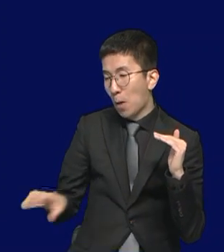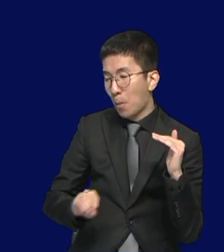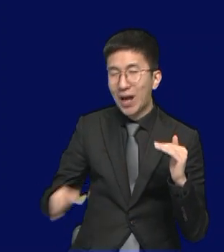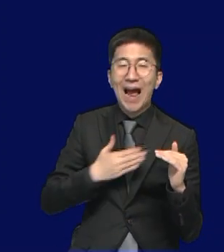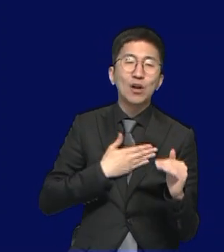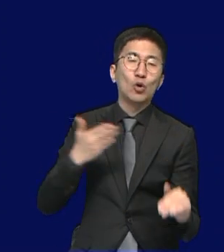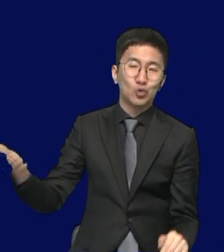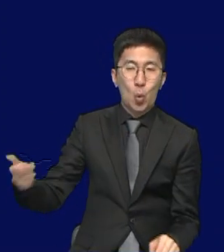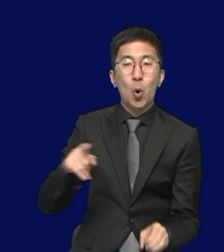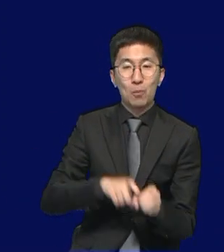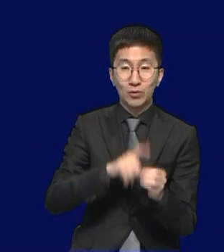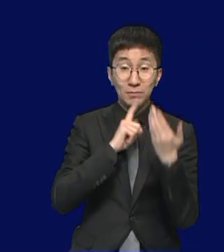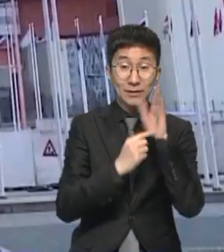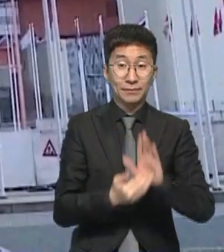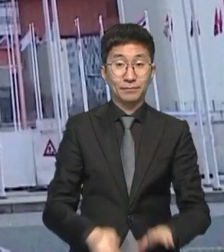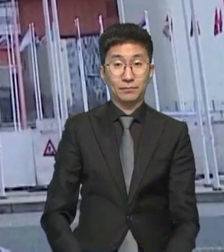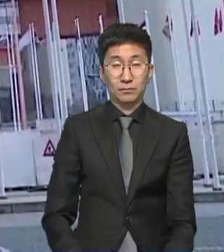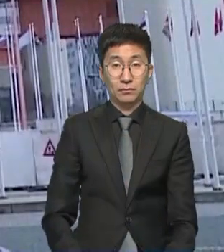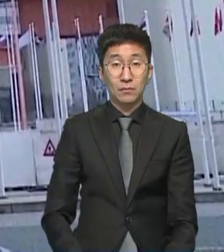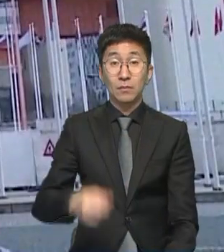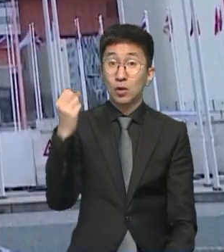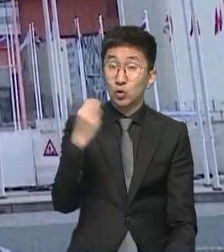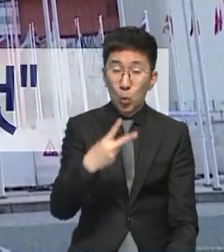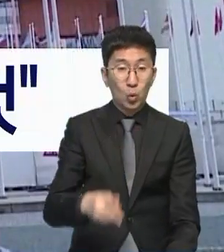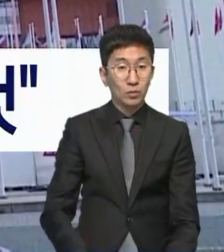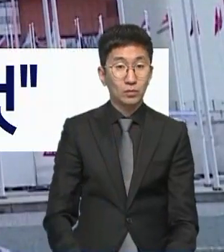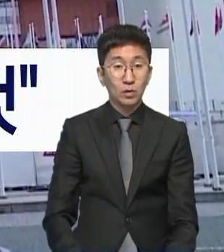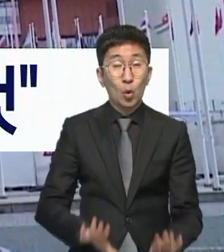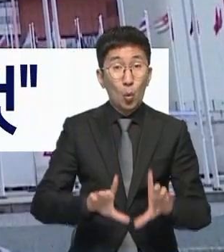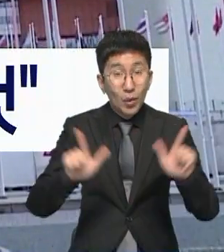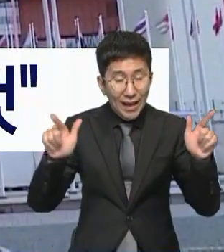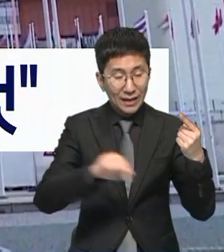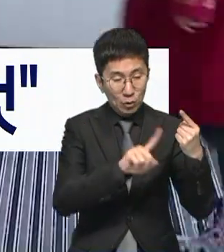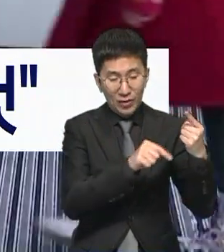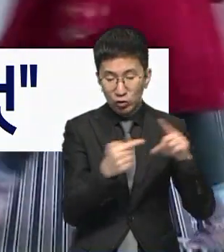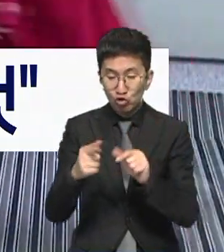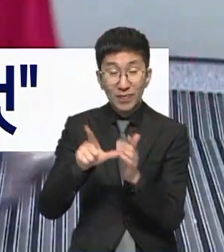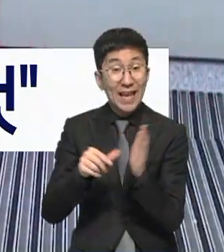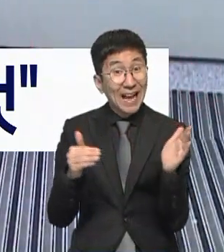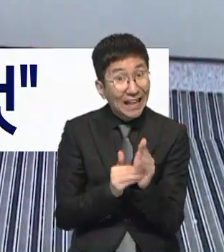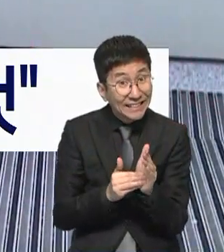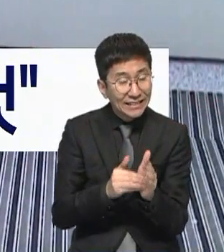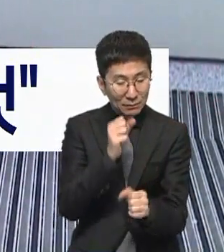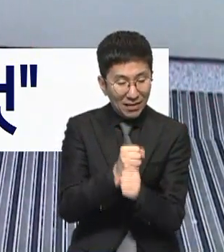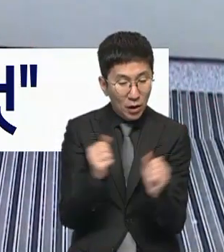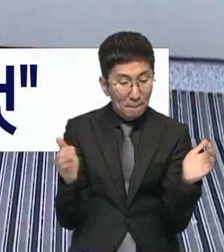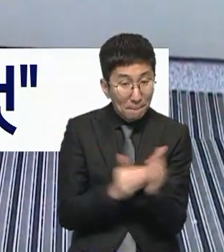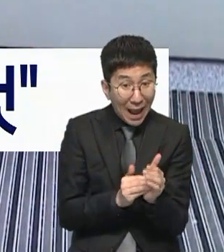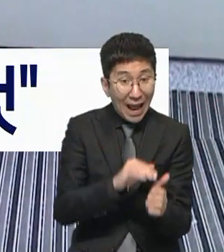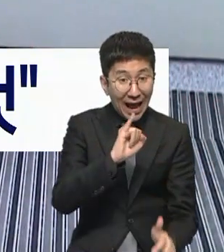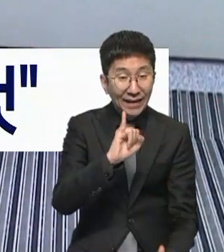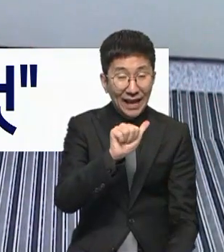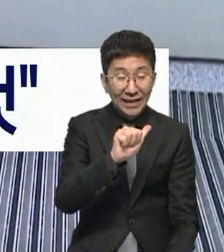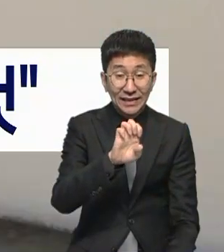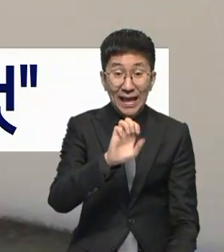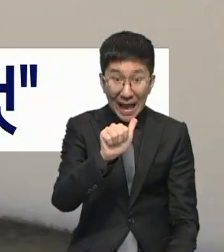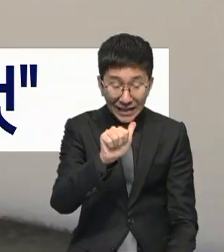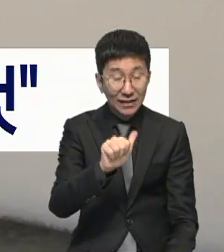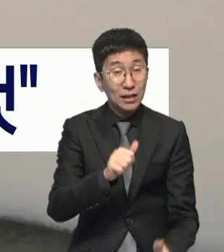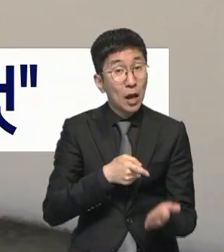전할 계획이라고 말했습니다 또 올해 상반기에 나올 국제 원자력기구 iaea 보고서를